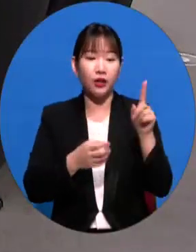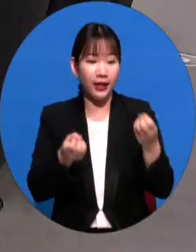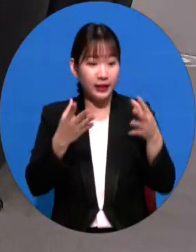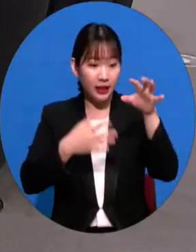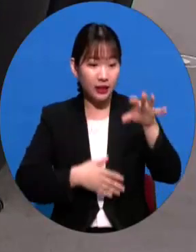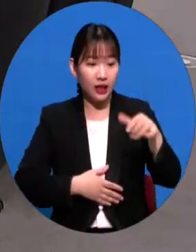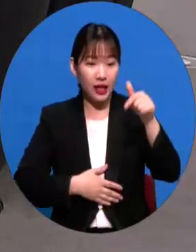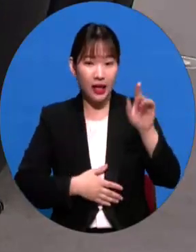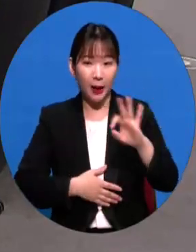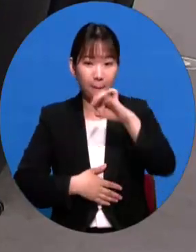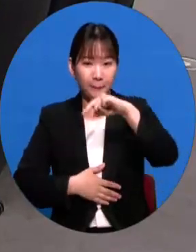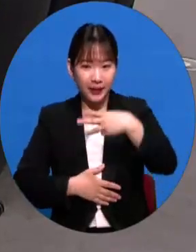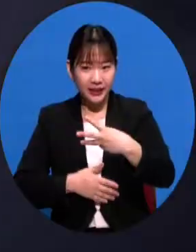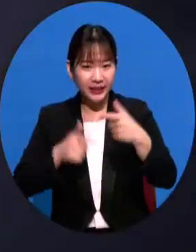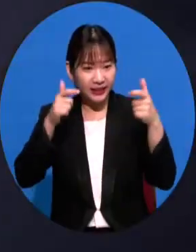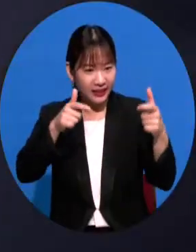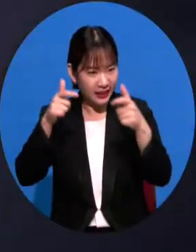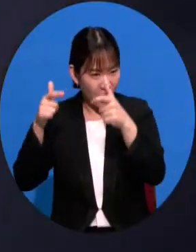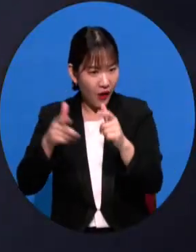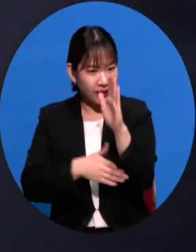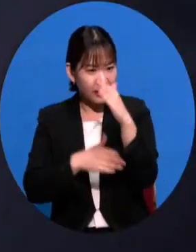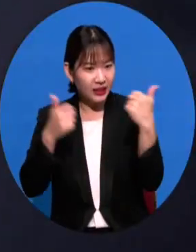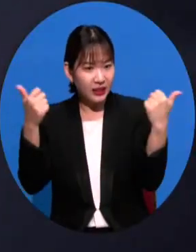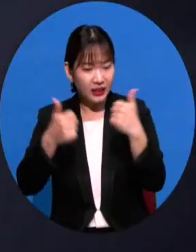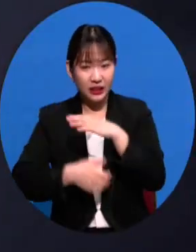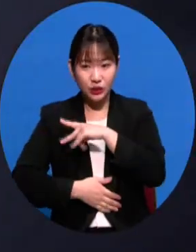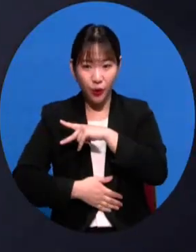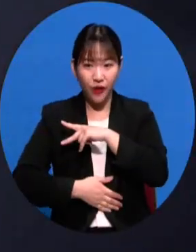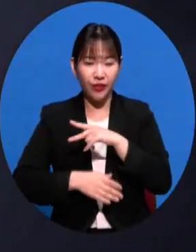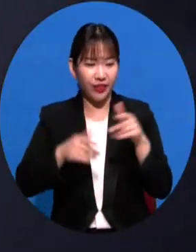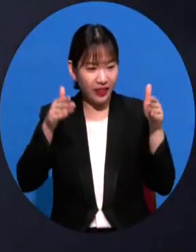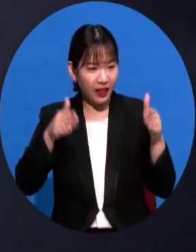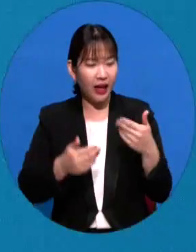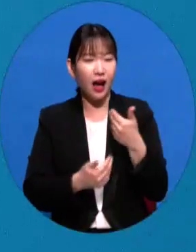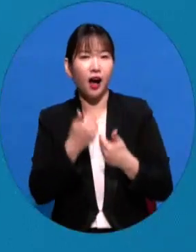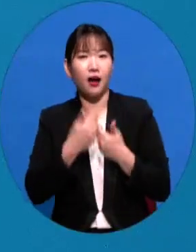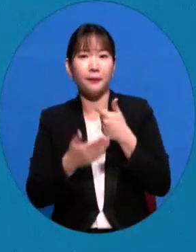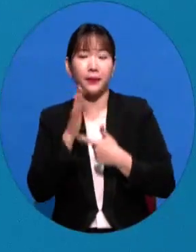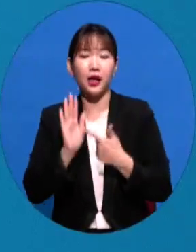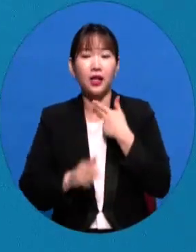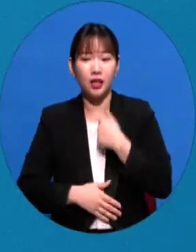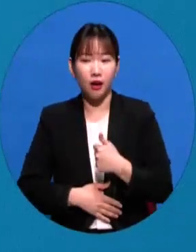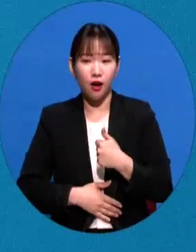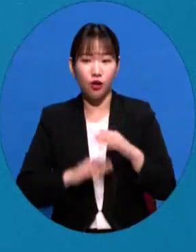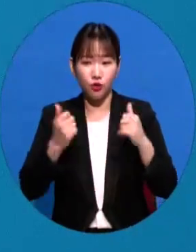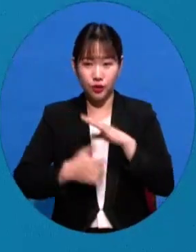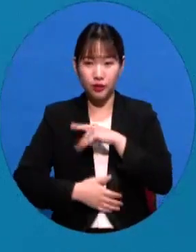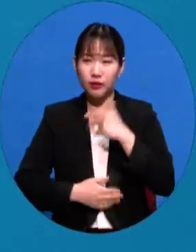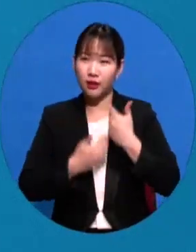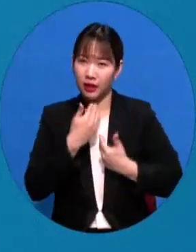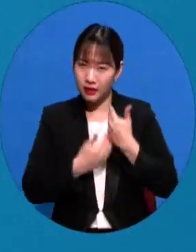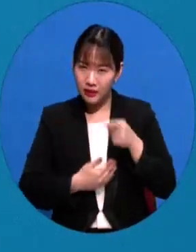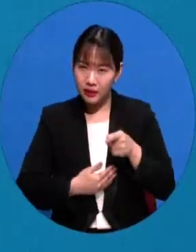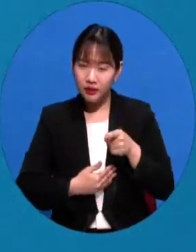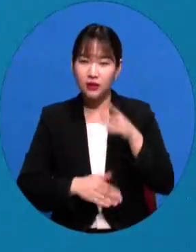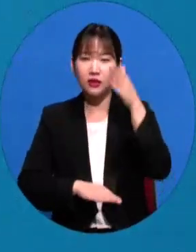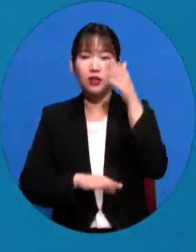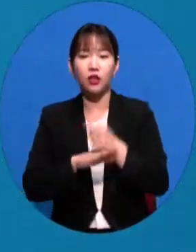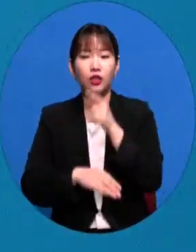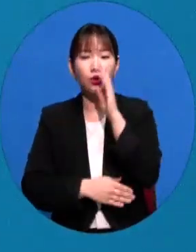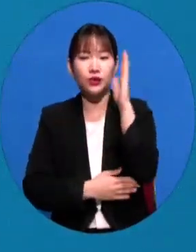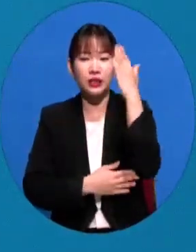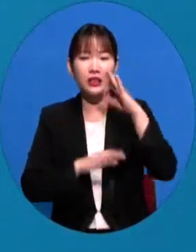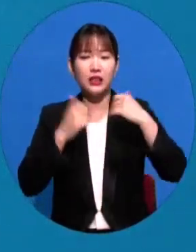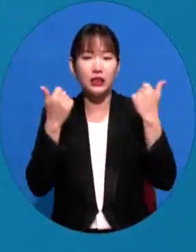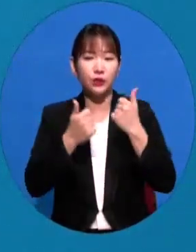행사장에서 갑을 지역 민주당 당장의 시의원들간 갈등이 표면하기도 했습니다 국회의원들의 갈등이 결국